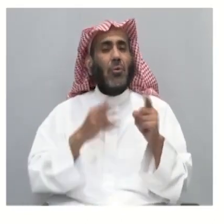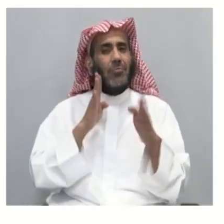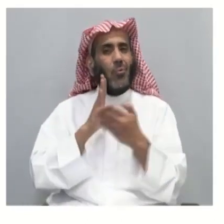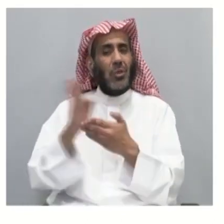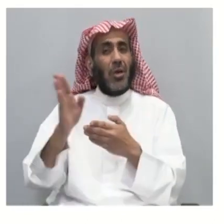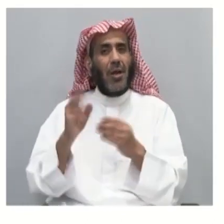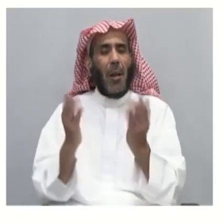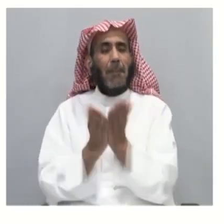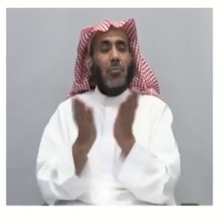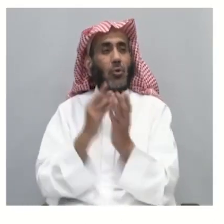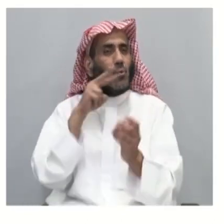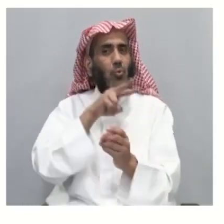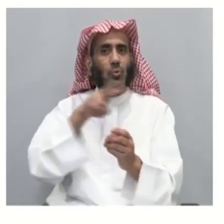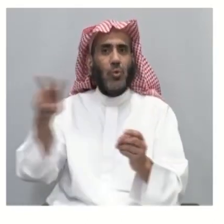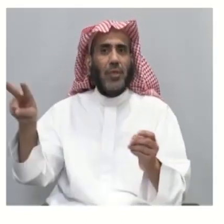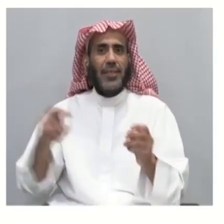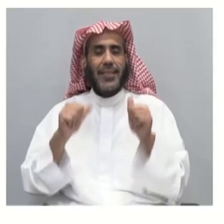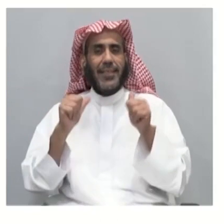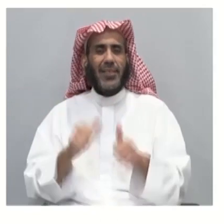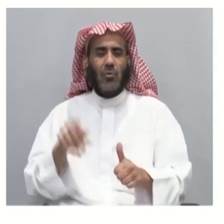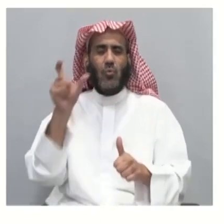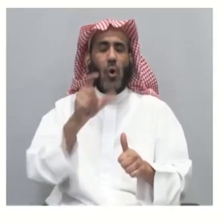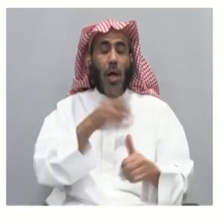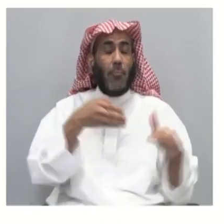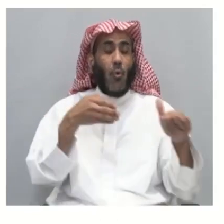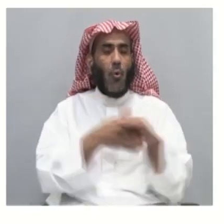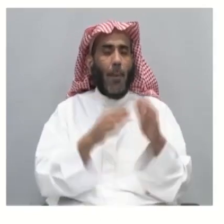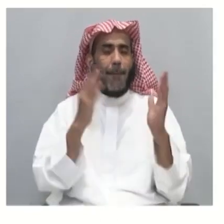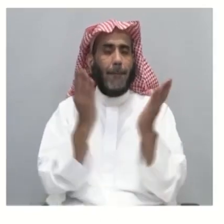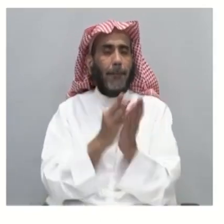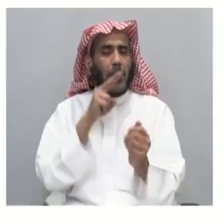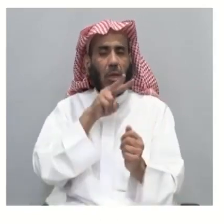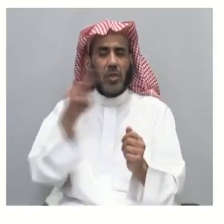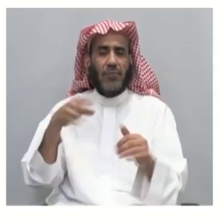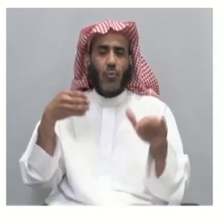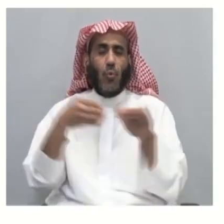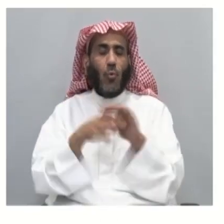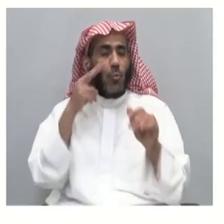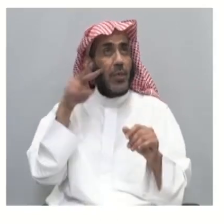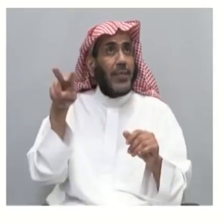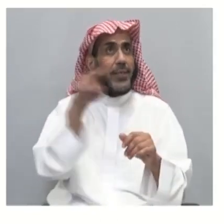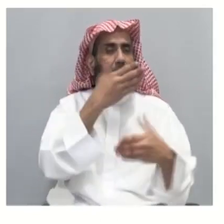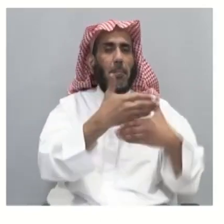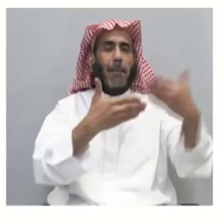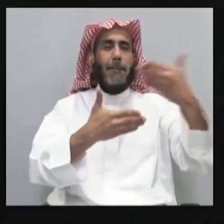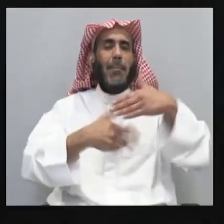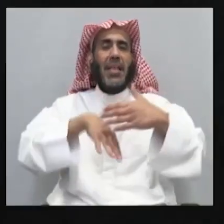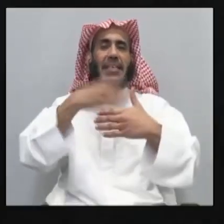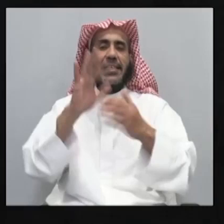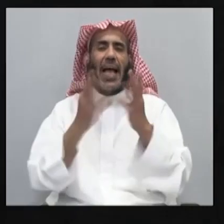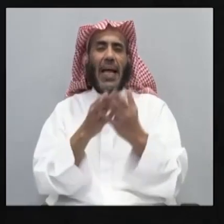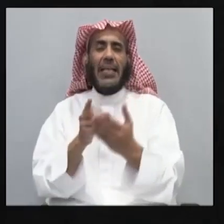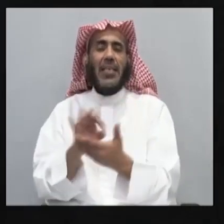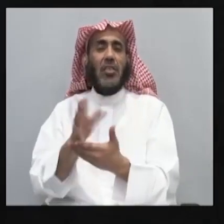مشهد الطلاب اثناء دخولهم الى المدرسه وتصف انت دخولك مشاهداتك المبنى الجديد اين اتجهت